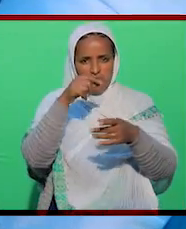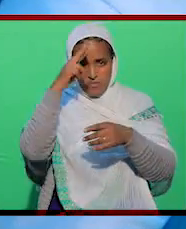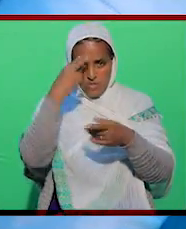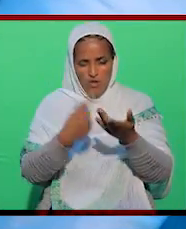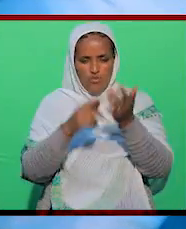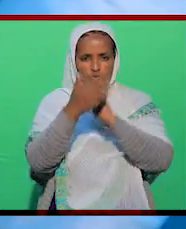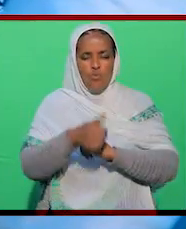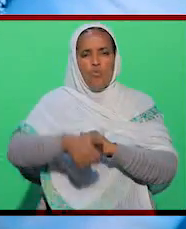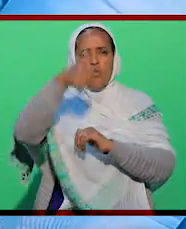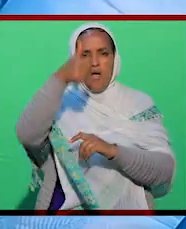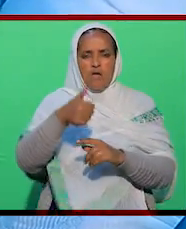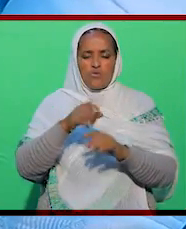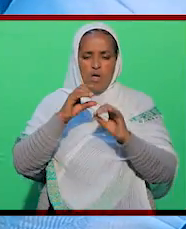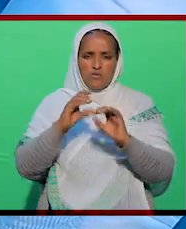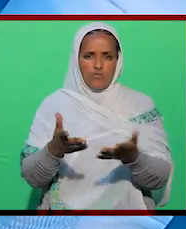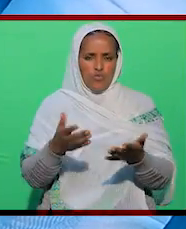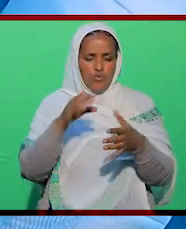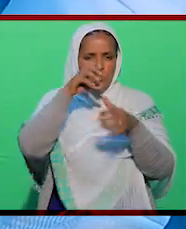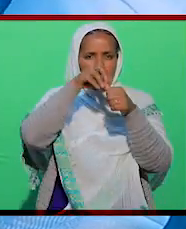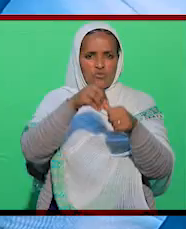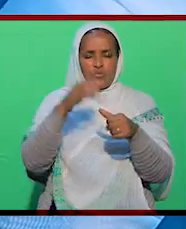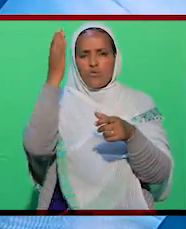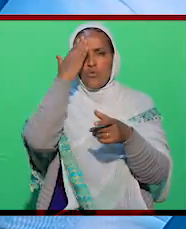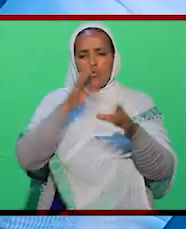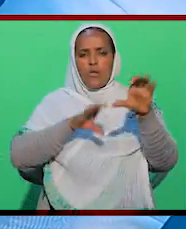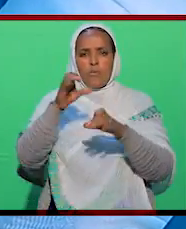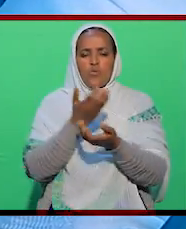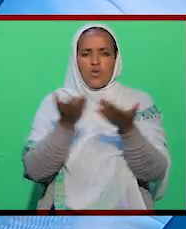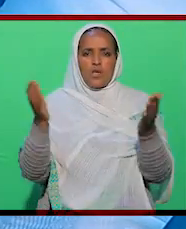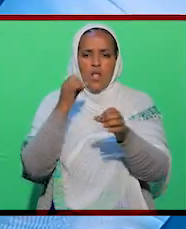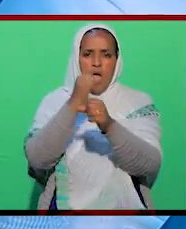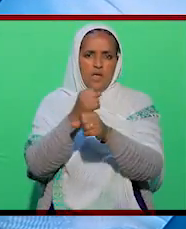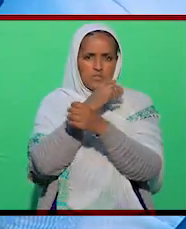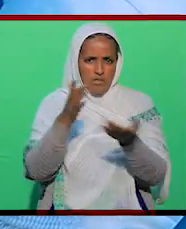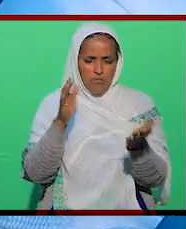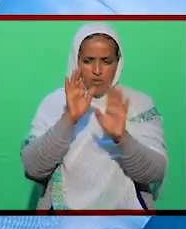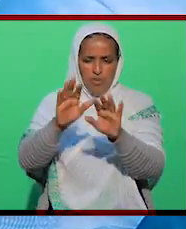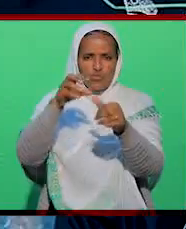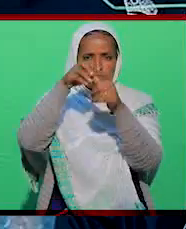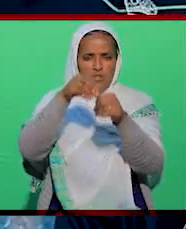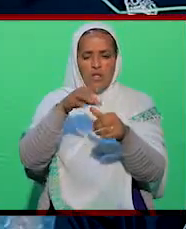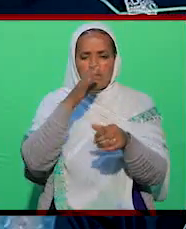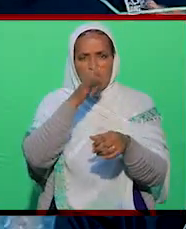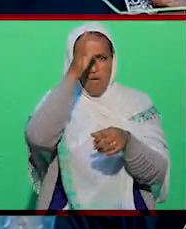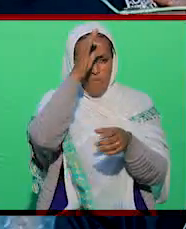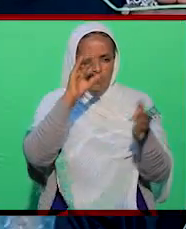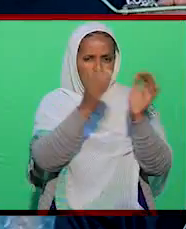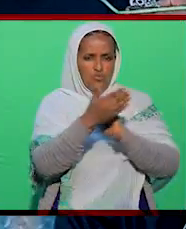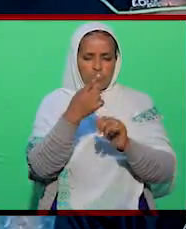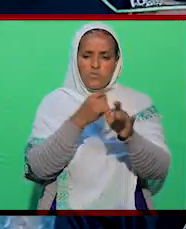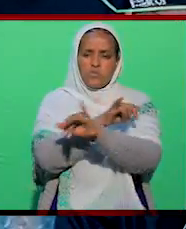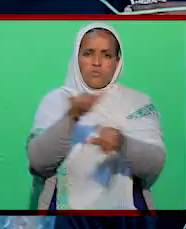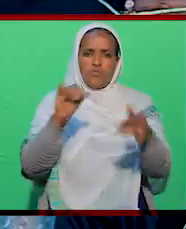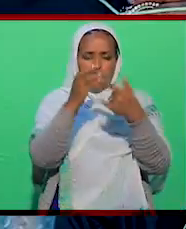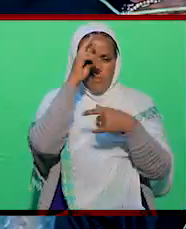ለምናምን ይሆንና ዋናው አስተምሮ ክርስትናውን እንዲያውቅ የማድረጉ ነገር አይሰራም። ራሱ ክርስትና እናትና አባት